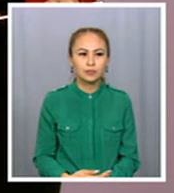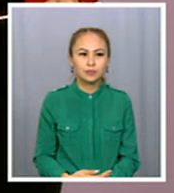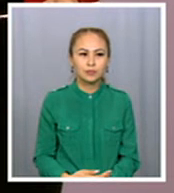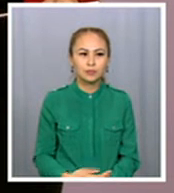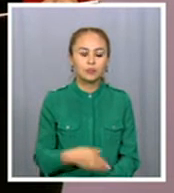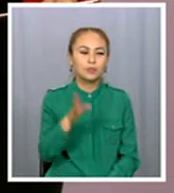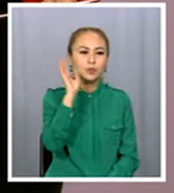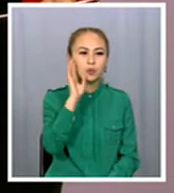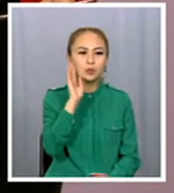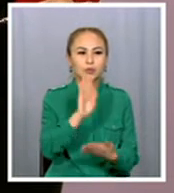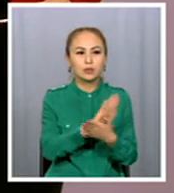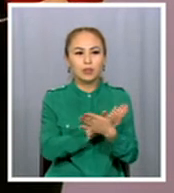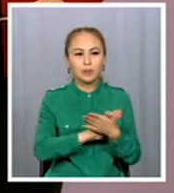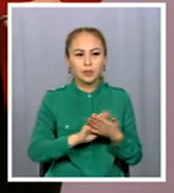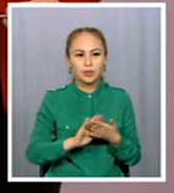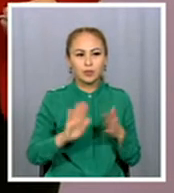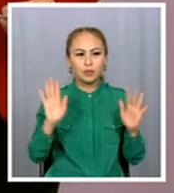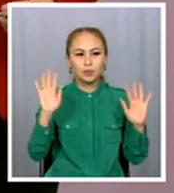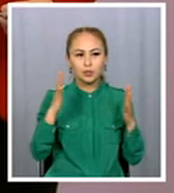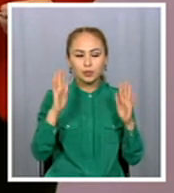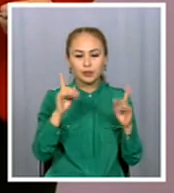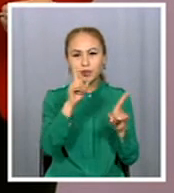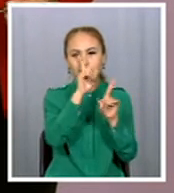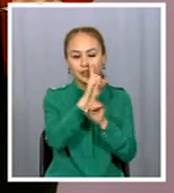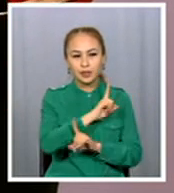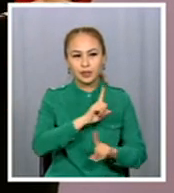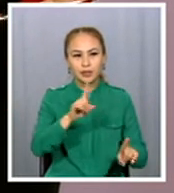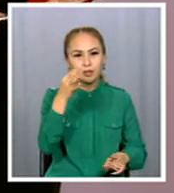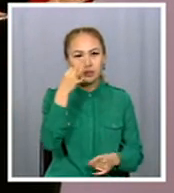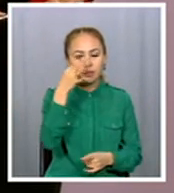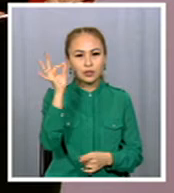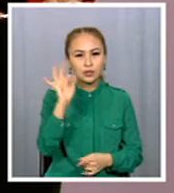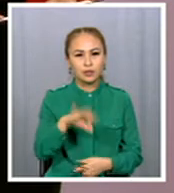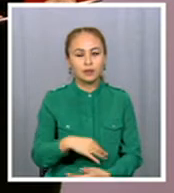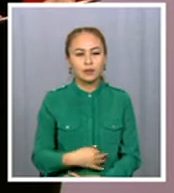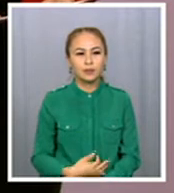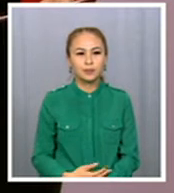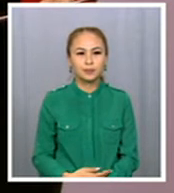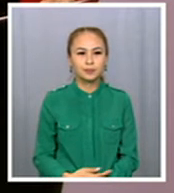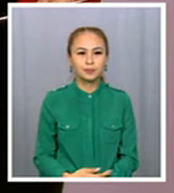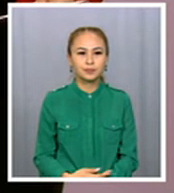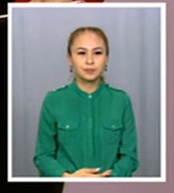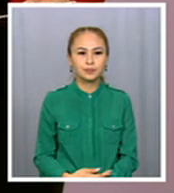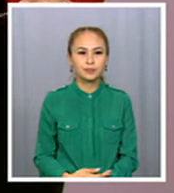Бұлақтың суы тап-таза, мөп-мөлдір, ерекше тәтті.